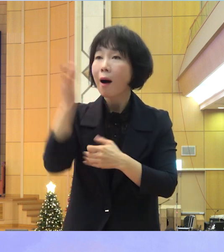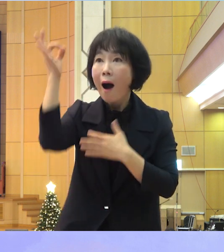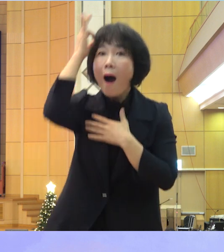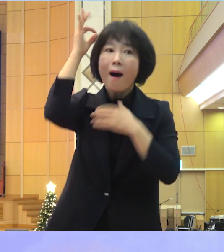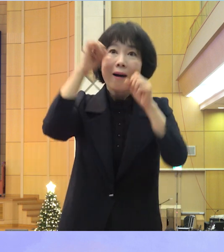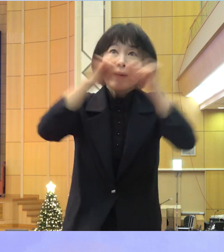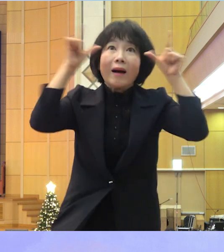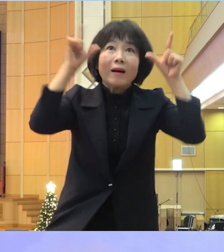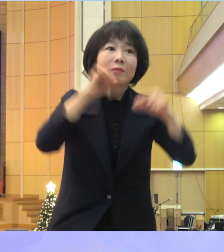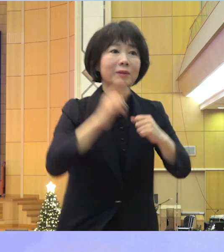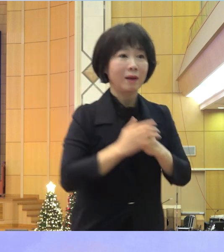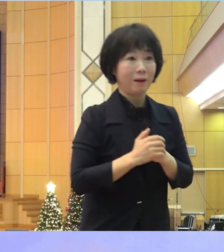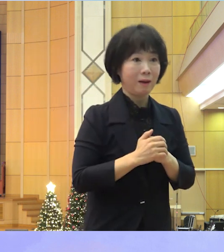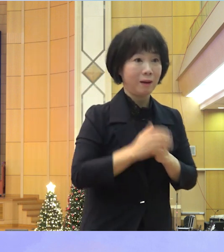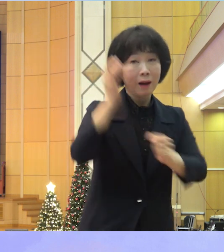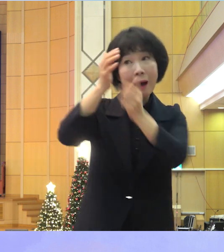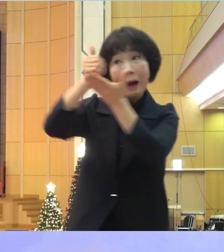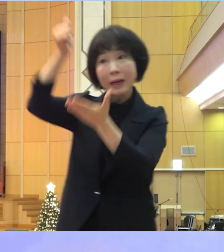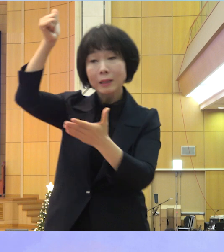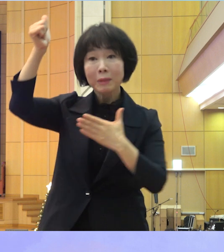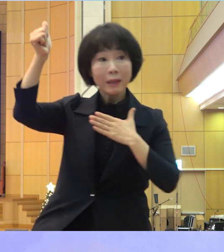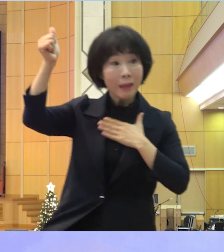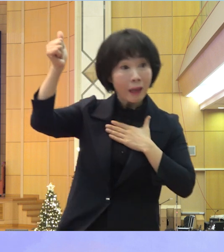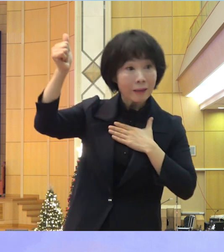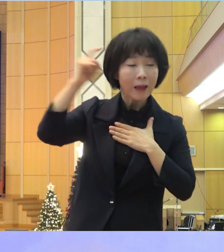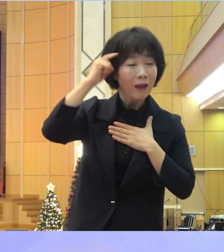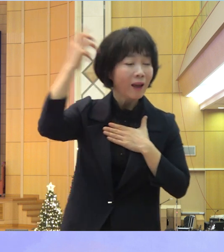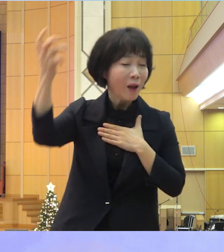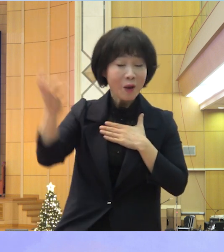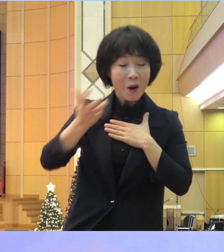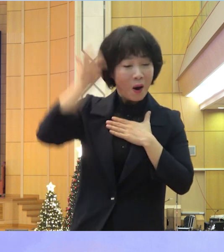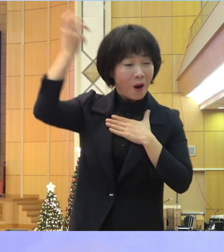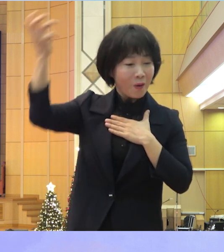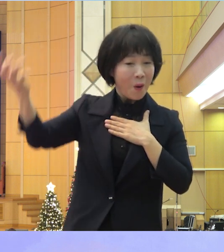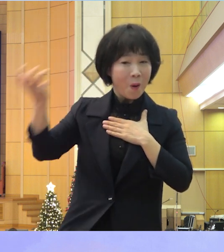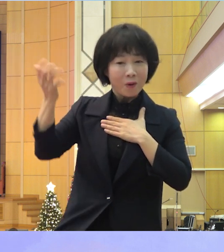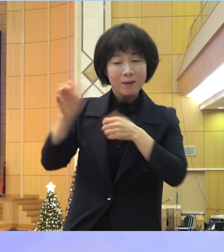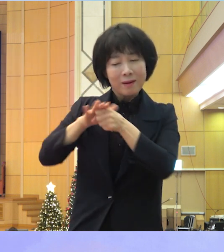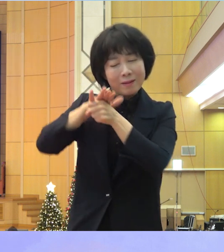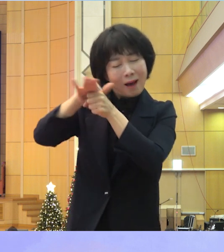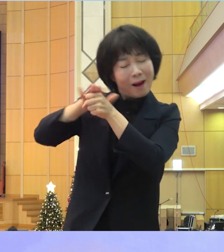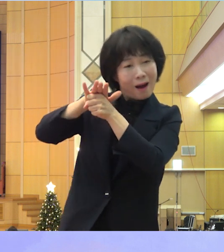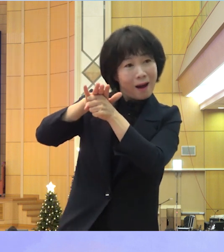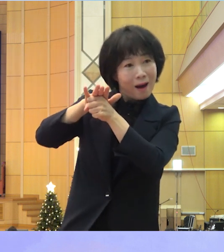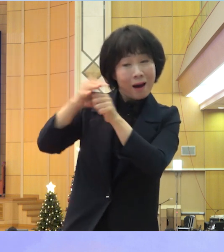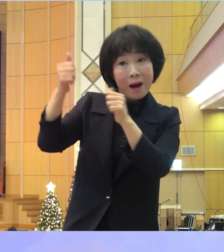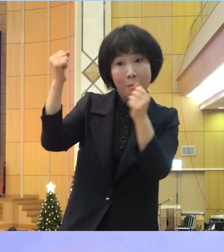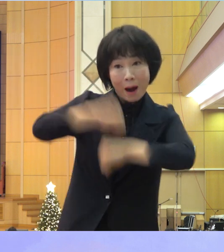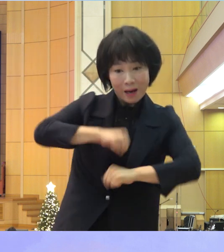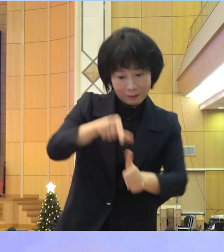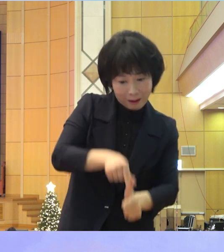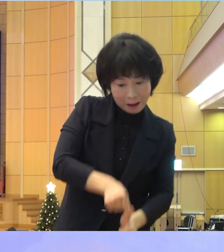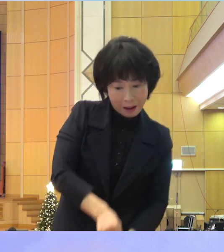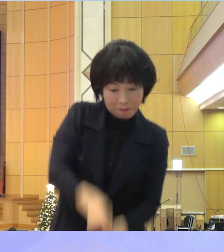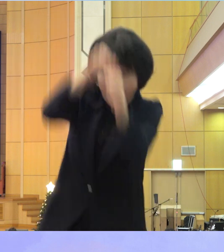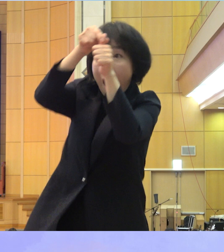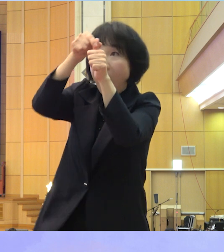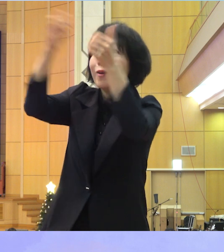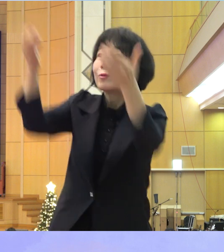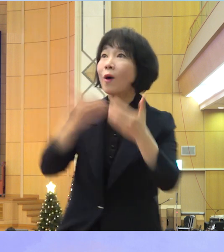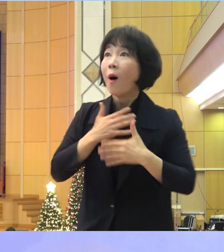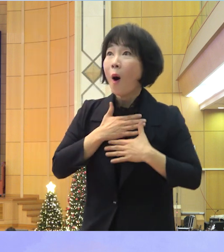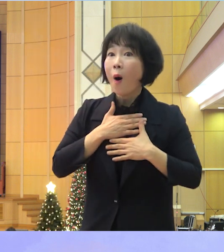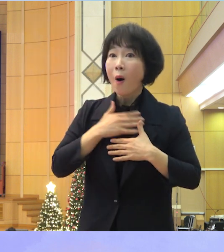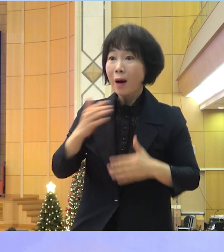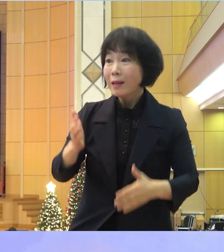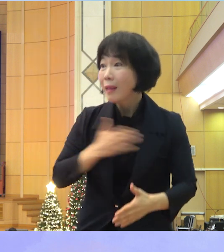거예요. 주께서 나의 영혼을 사랑하사 멸망의 구덩이에서 건지셨고